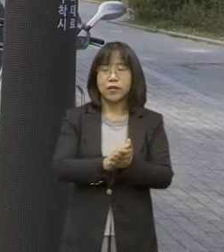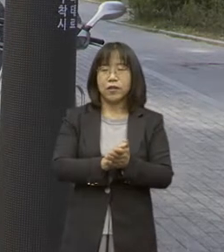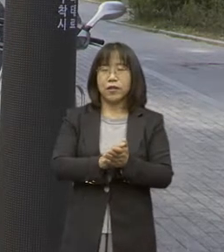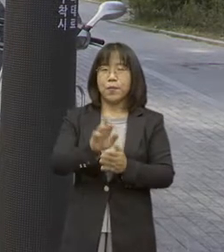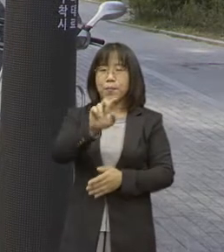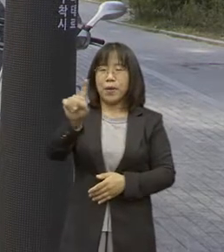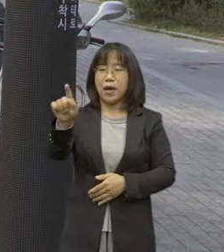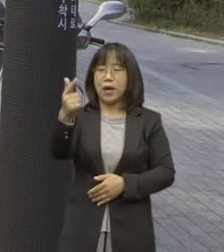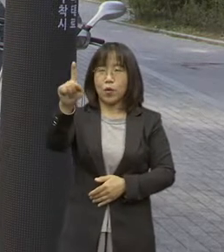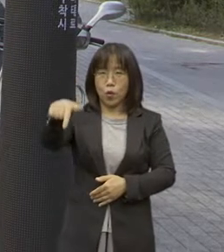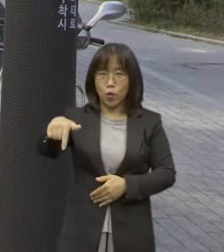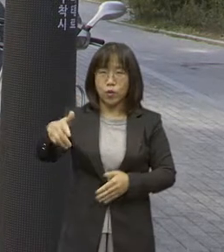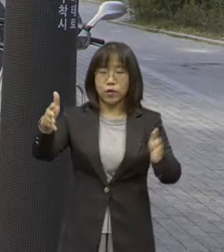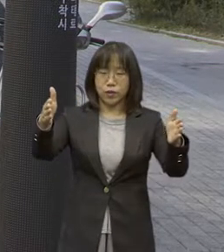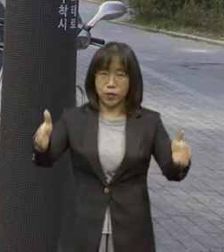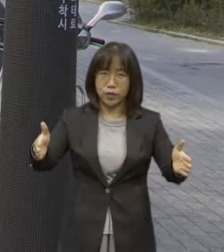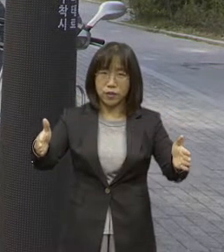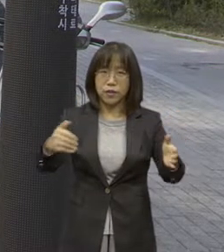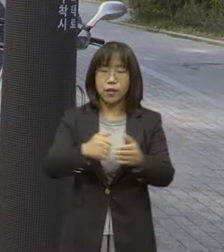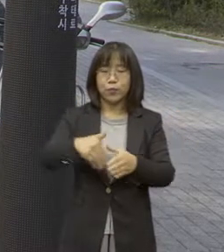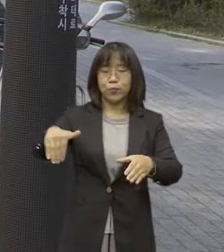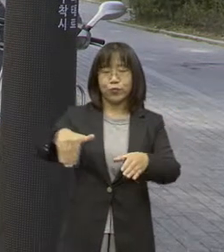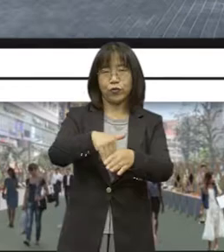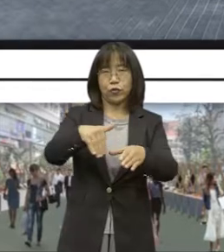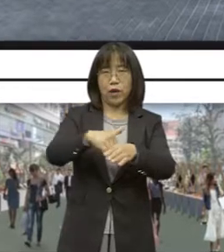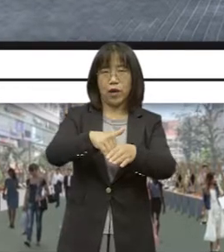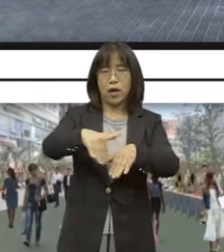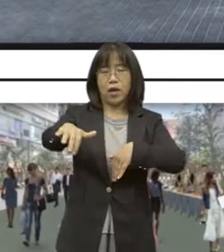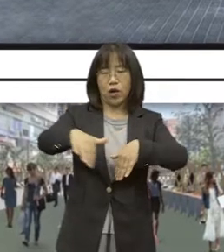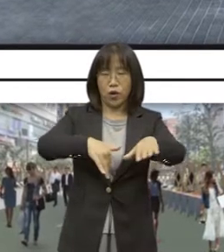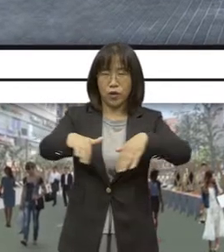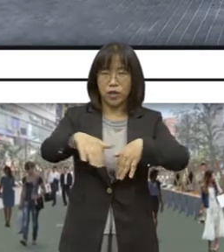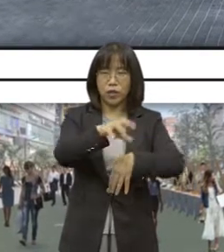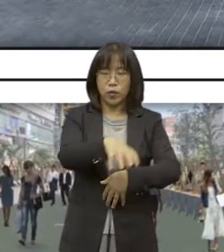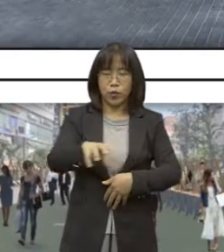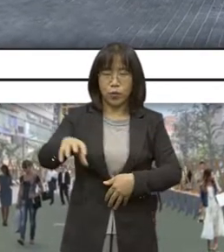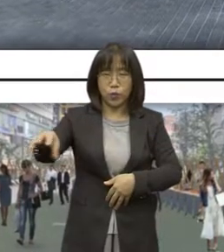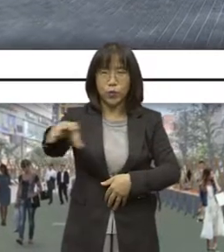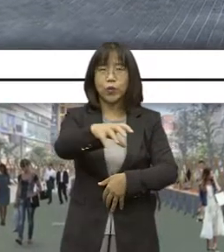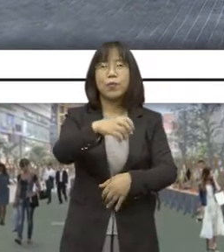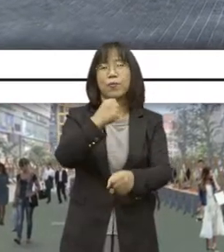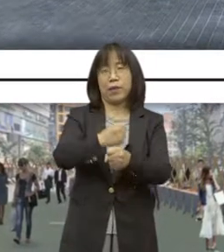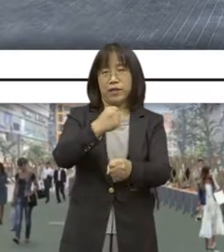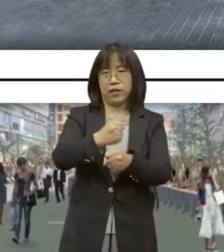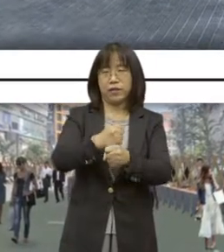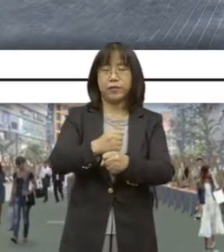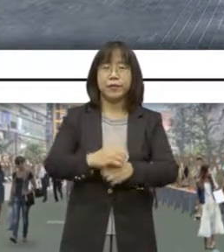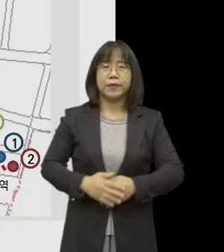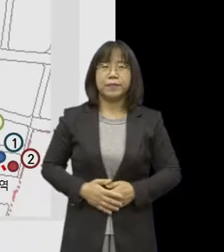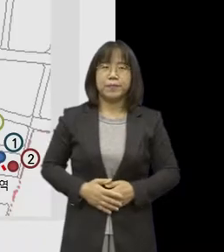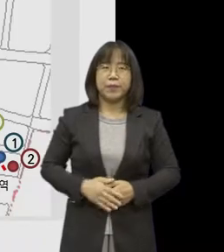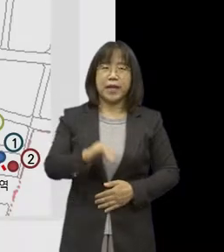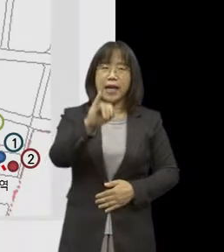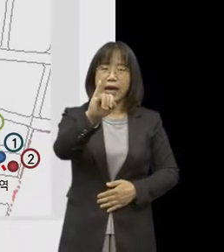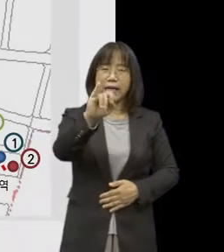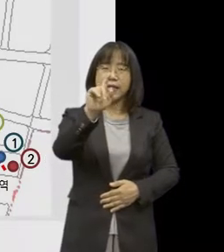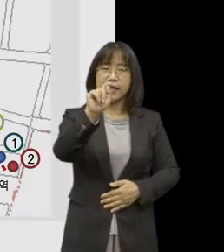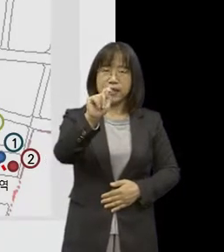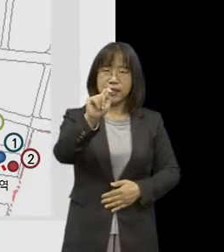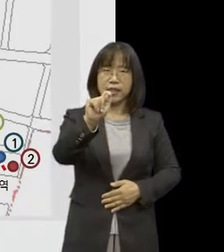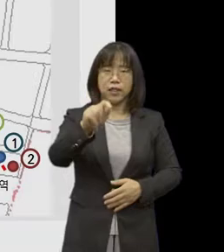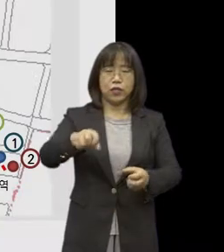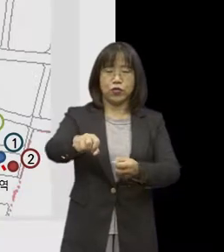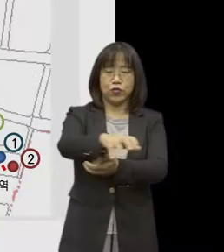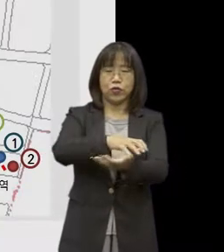구간은 마곡 문화거리로 문화공원과 VR 체험존, 버스킹존, 프리마켓존 등이 구성된